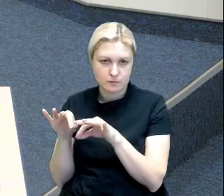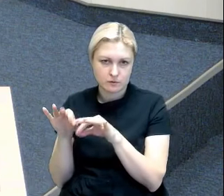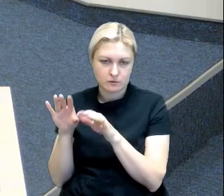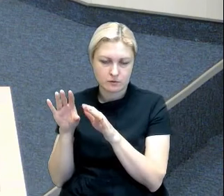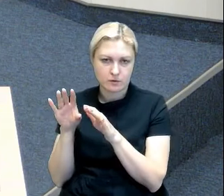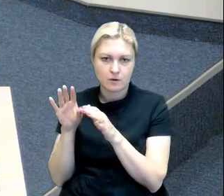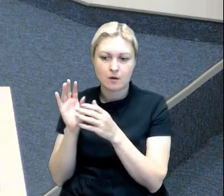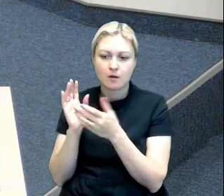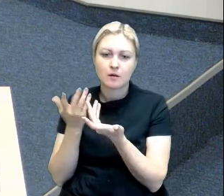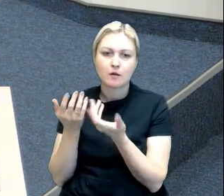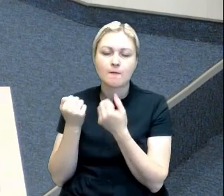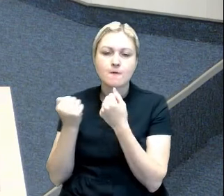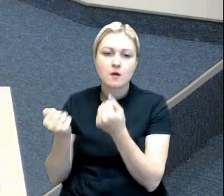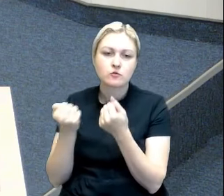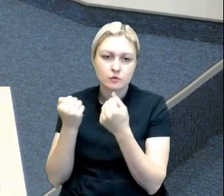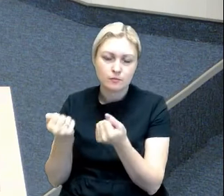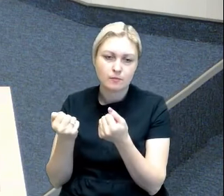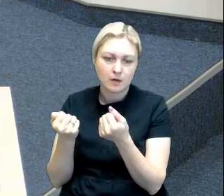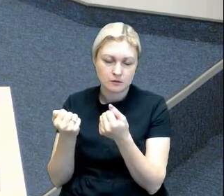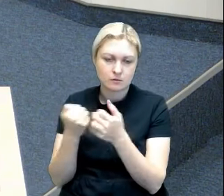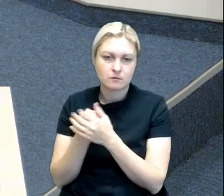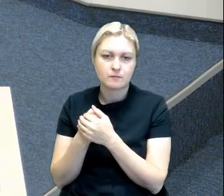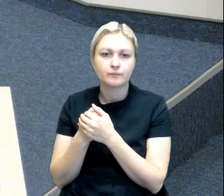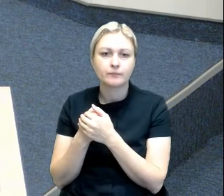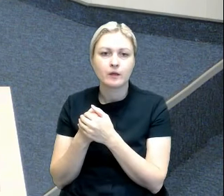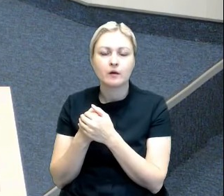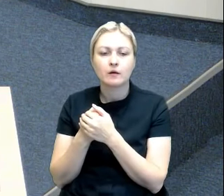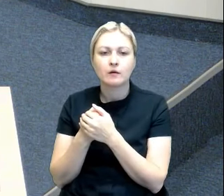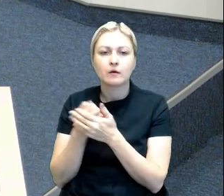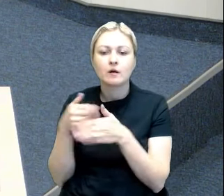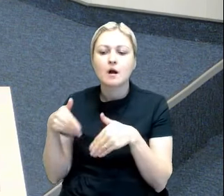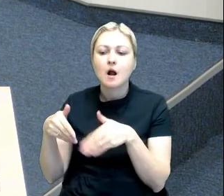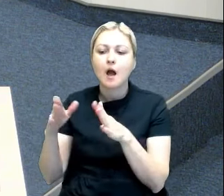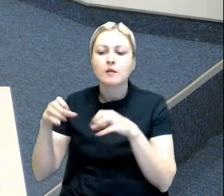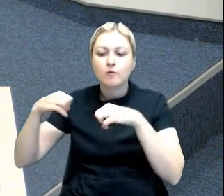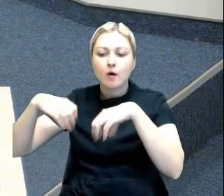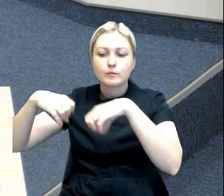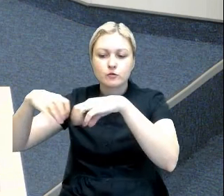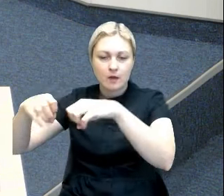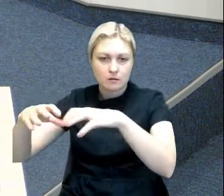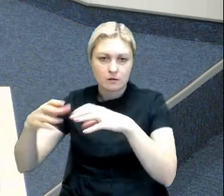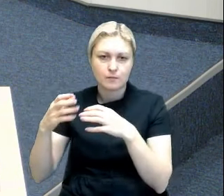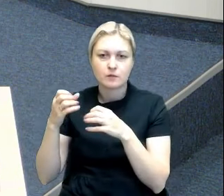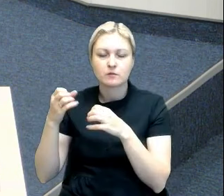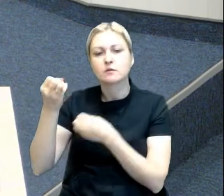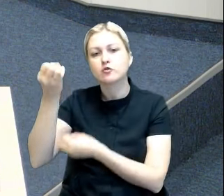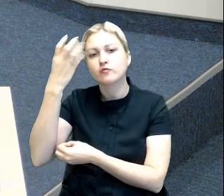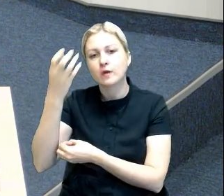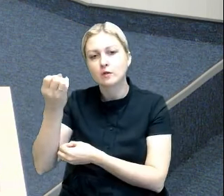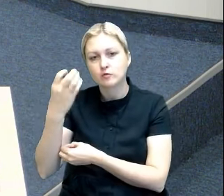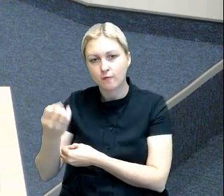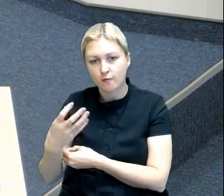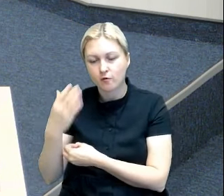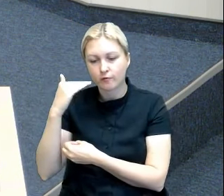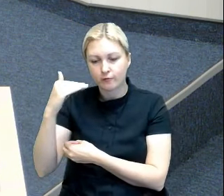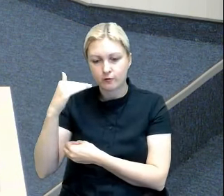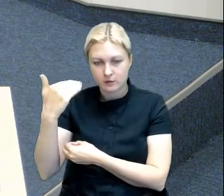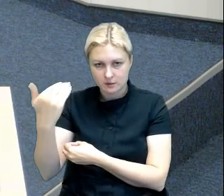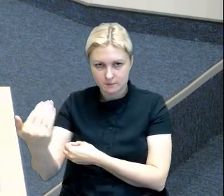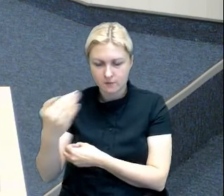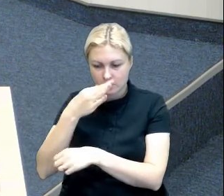keleivių vežimas tai yra gatvių apšvietimas ir šviesoforų funkcijų